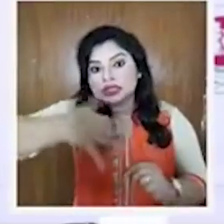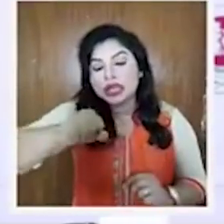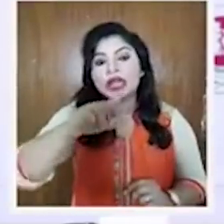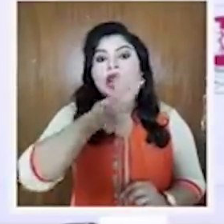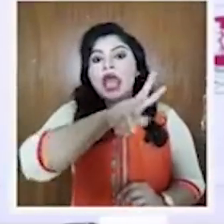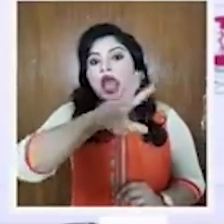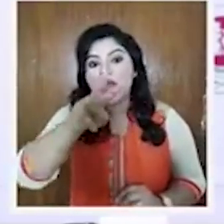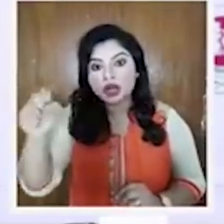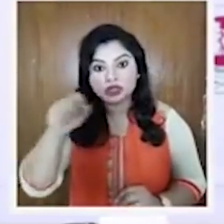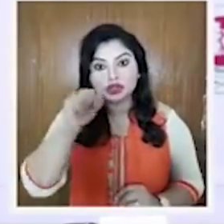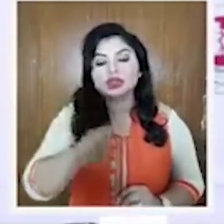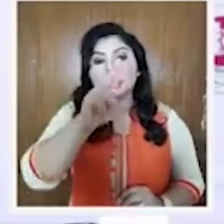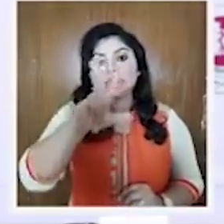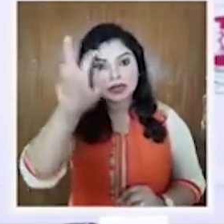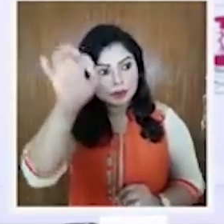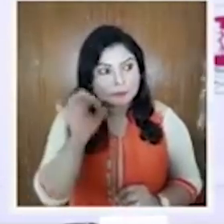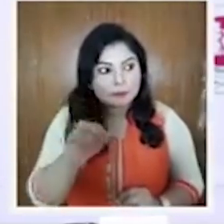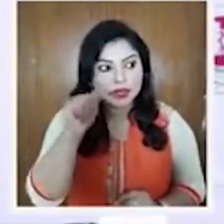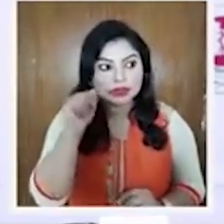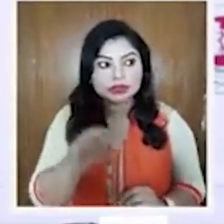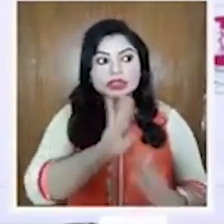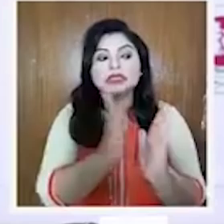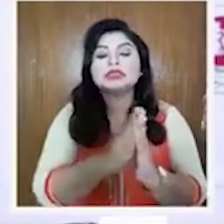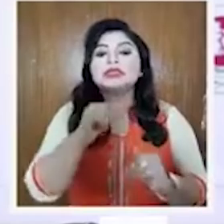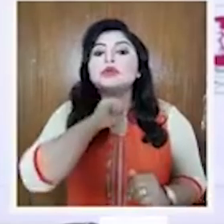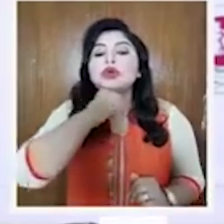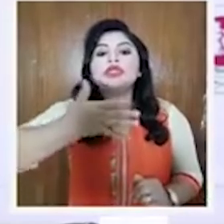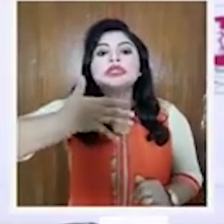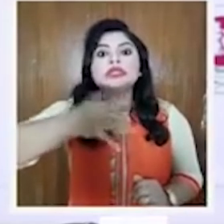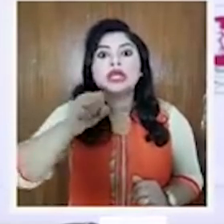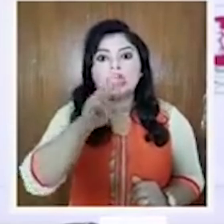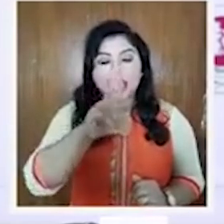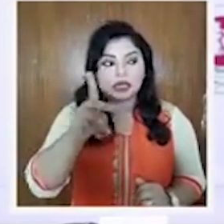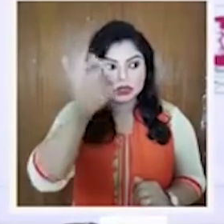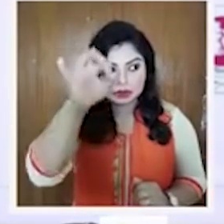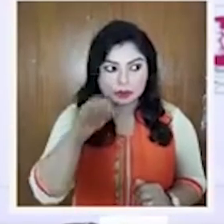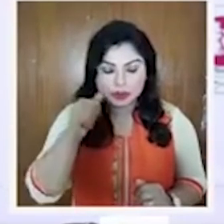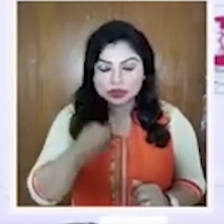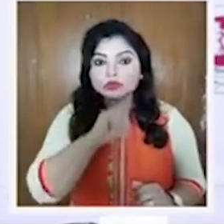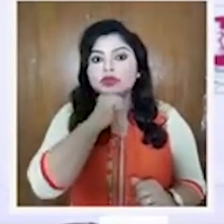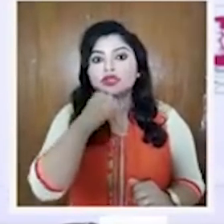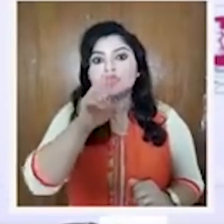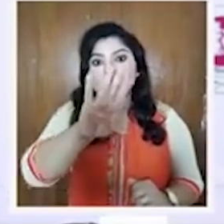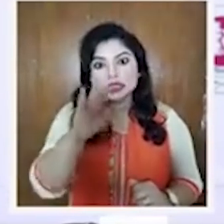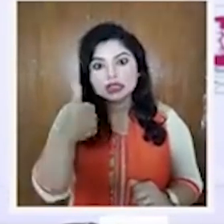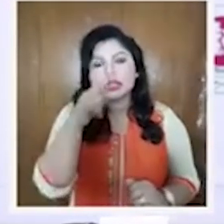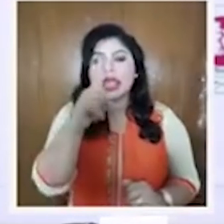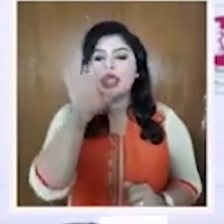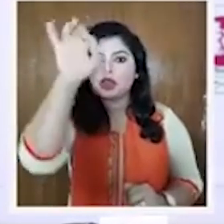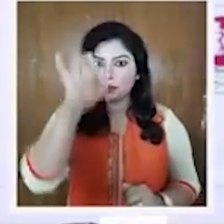জন, 14.05%, 51 থেকে 60 বছর 897 জন,